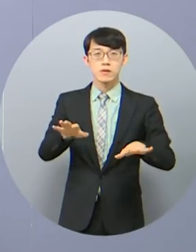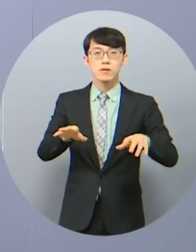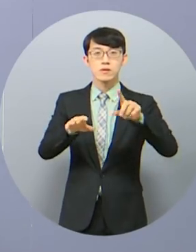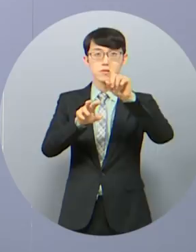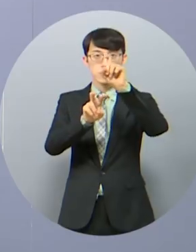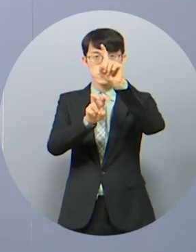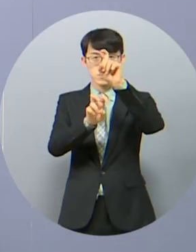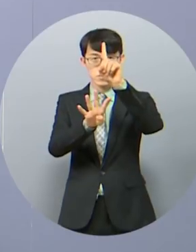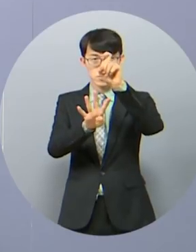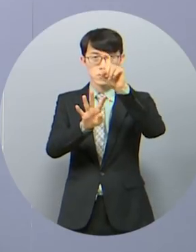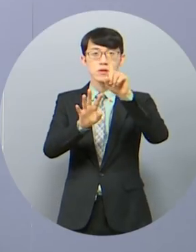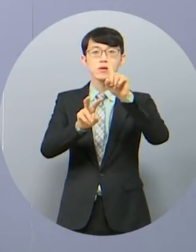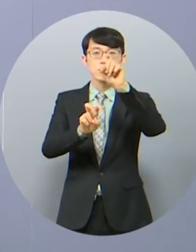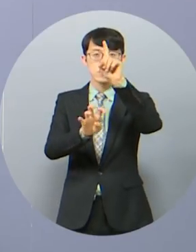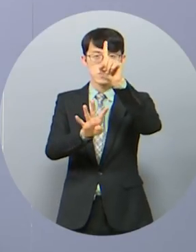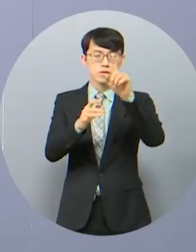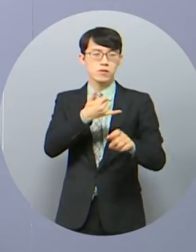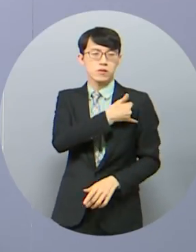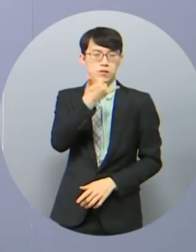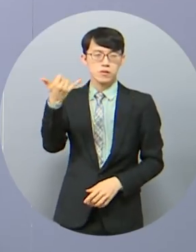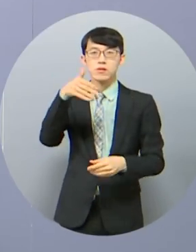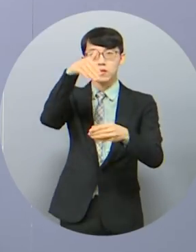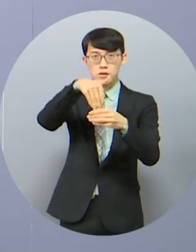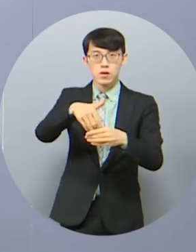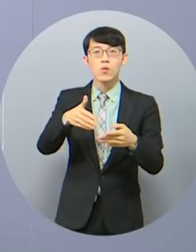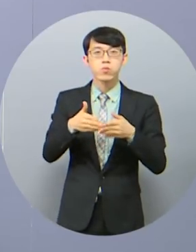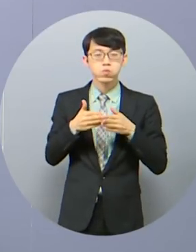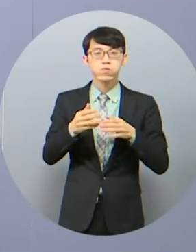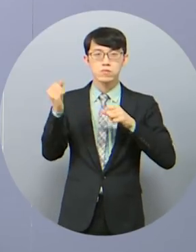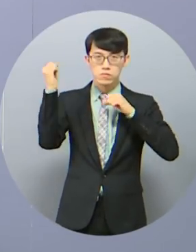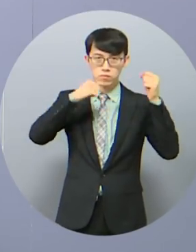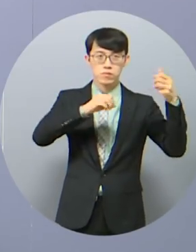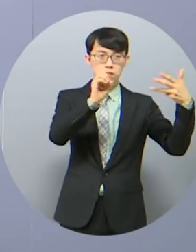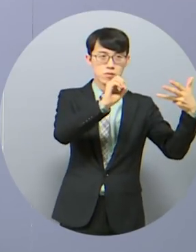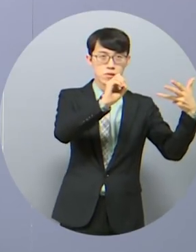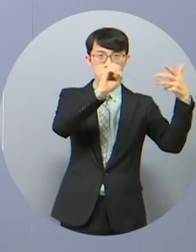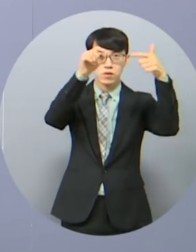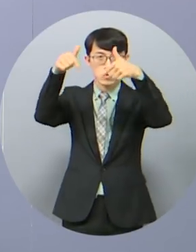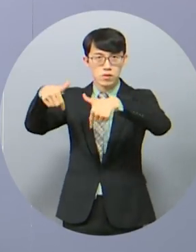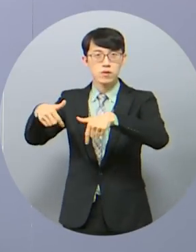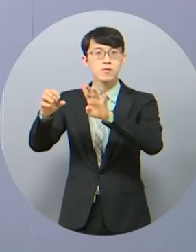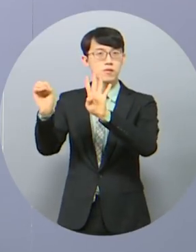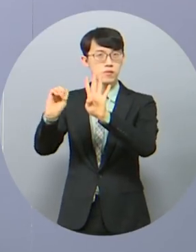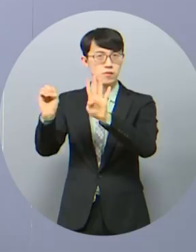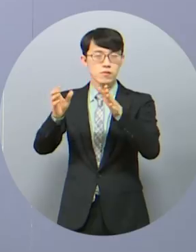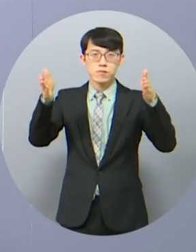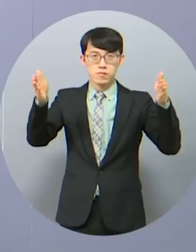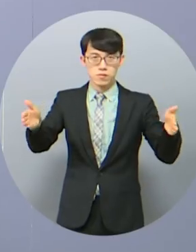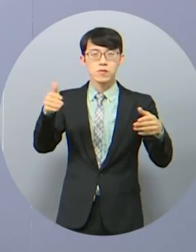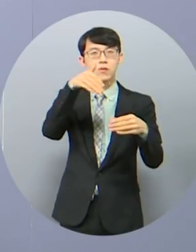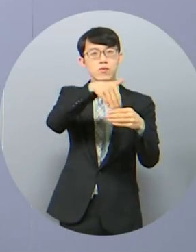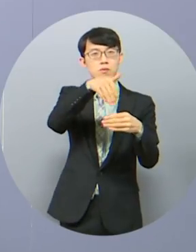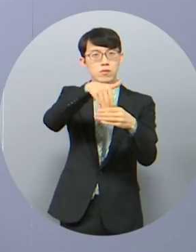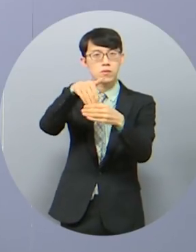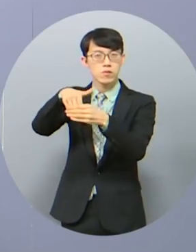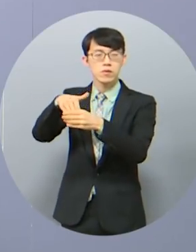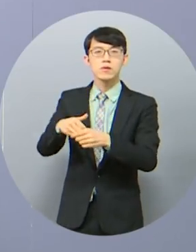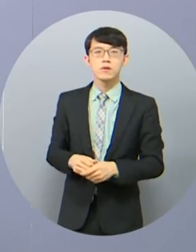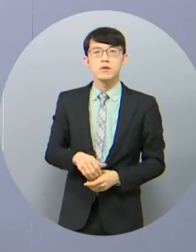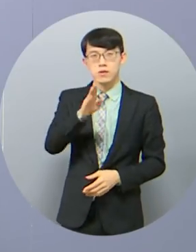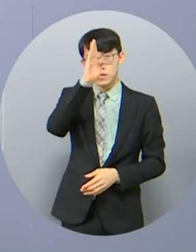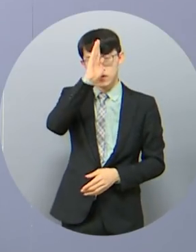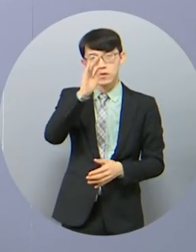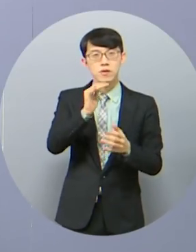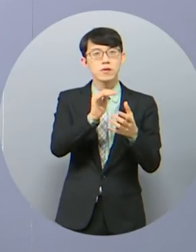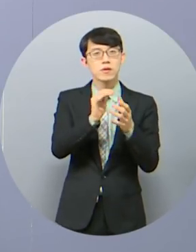107年11月24日星期六投票，投票时间至上午8时至下午4时止，请各位乡亲务必